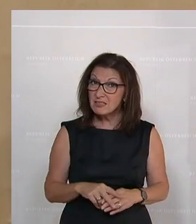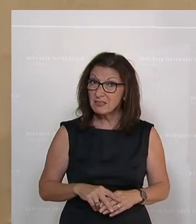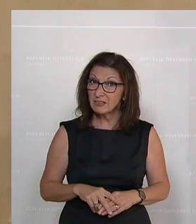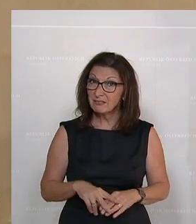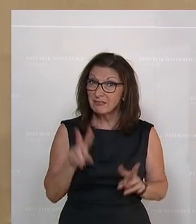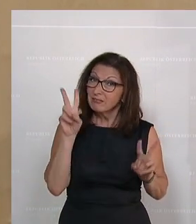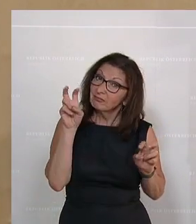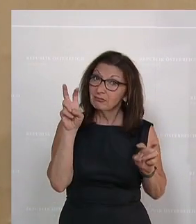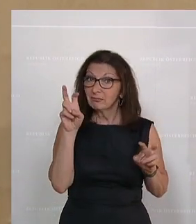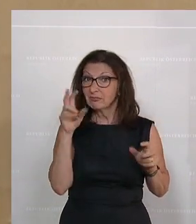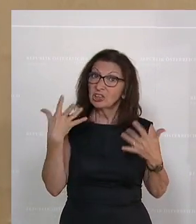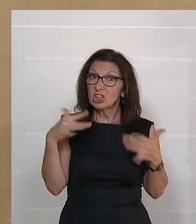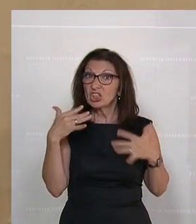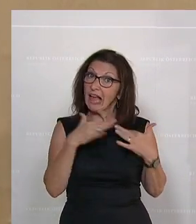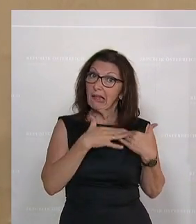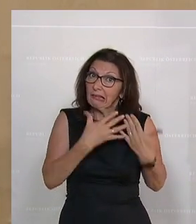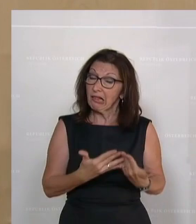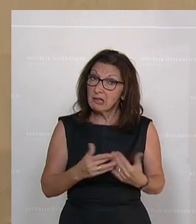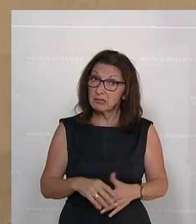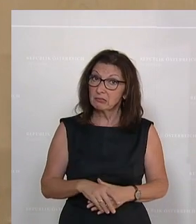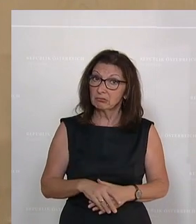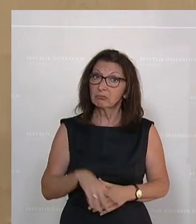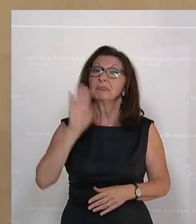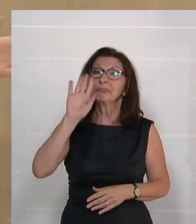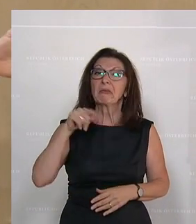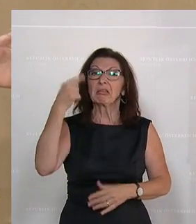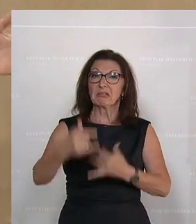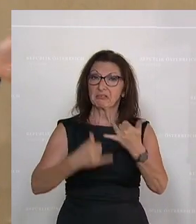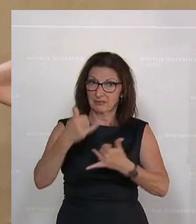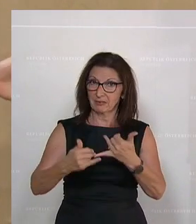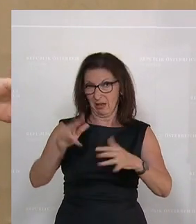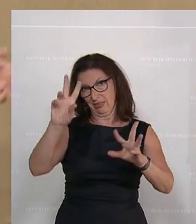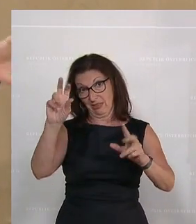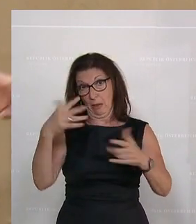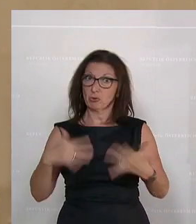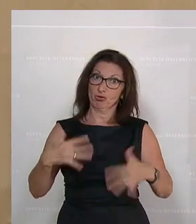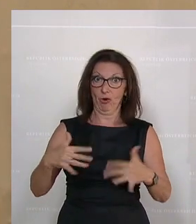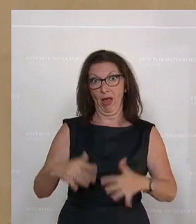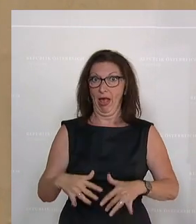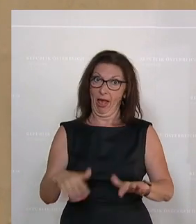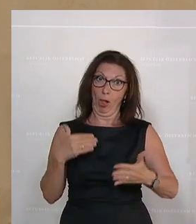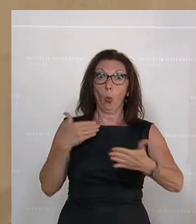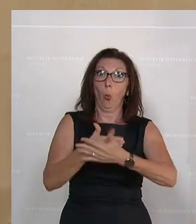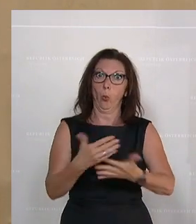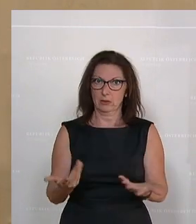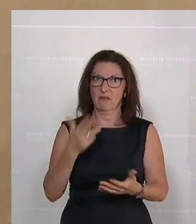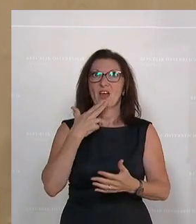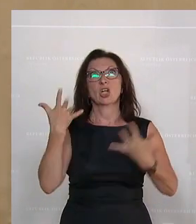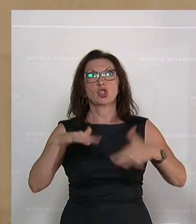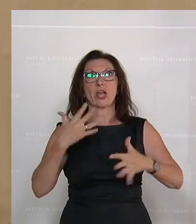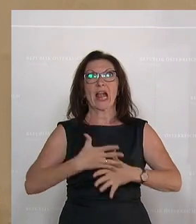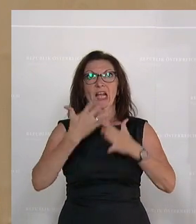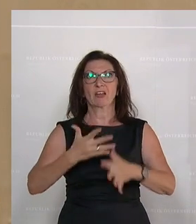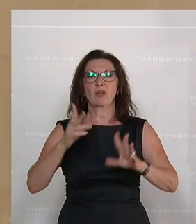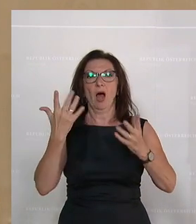genannten kurzfristigen entlastung des controllers im nächsten jahr so viel zum thema kurzfristigkeit und wer schnell hilft hilft doppelt und